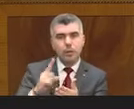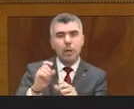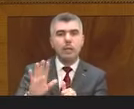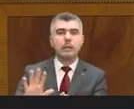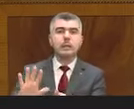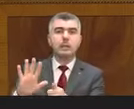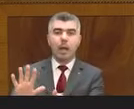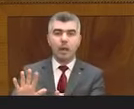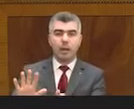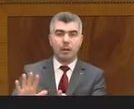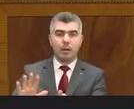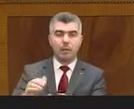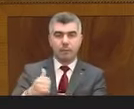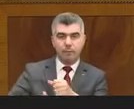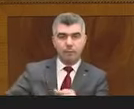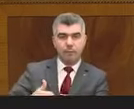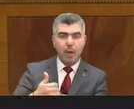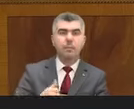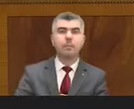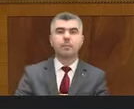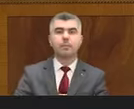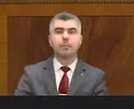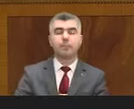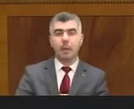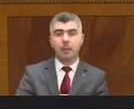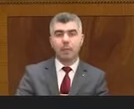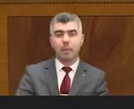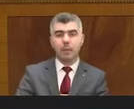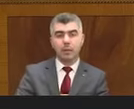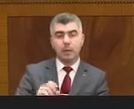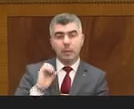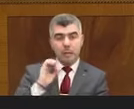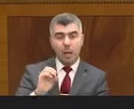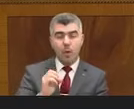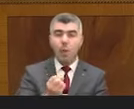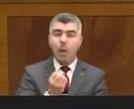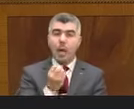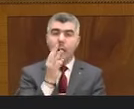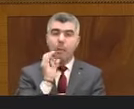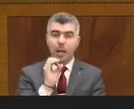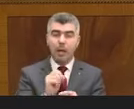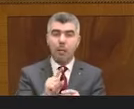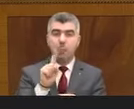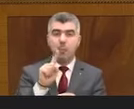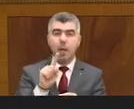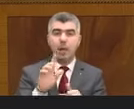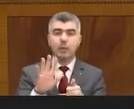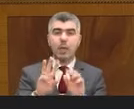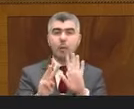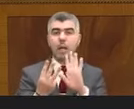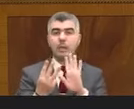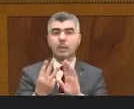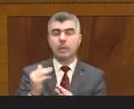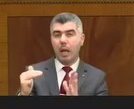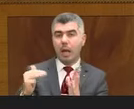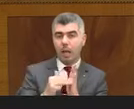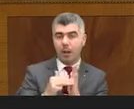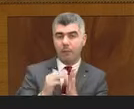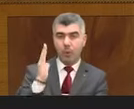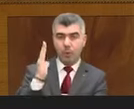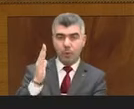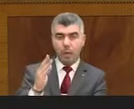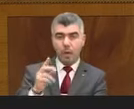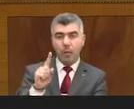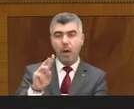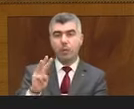المقبل. فبالنسبه للزراعات الربيعيه وصلنا لحد الان 136 ألف هكتار، وفيها 31